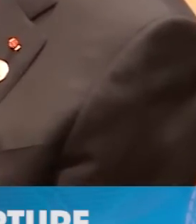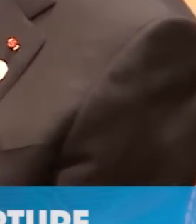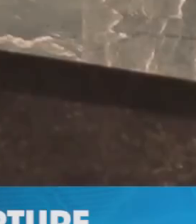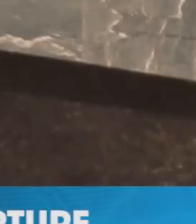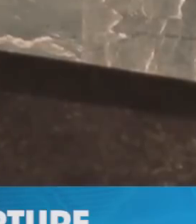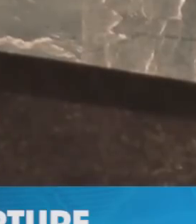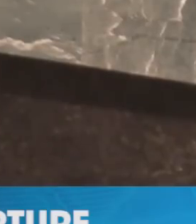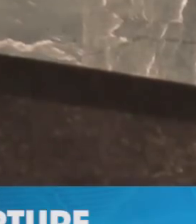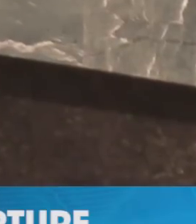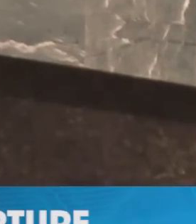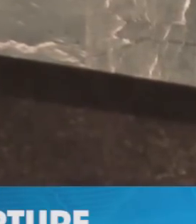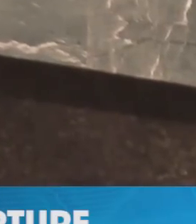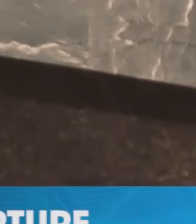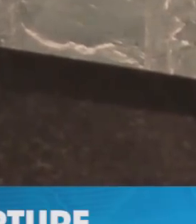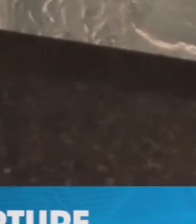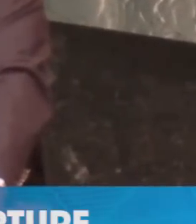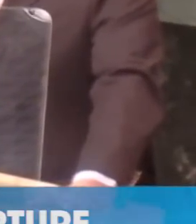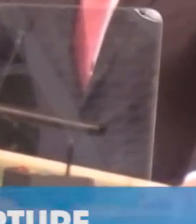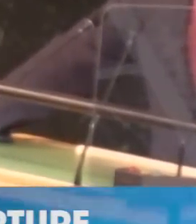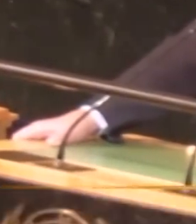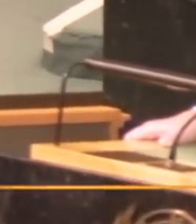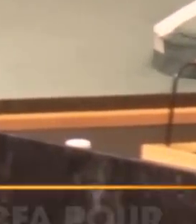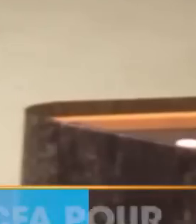la parole au cours du débat général.